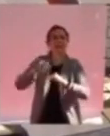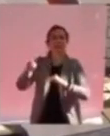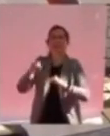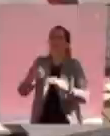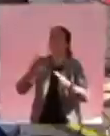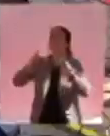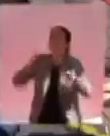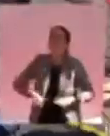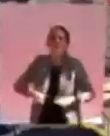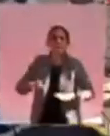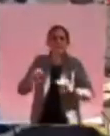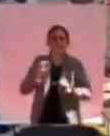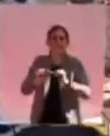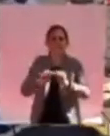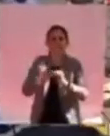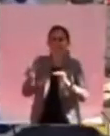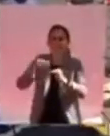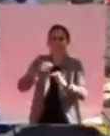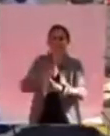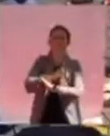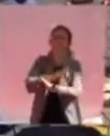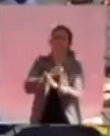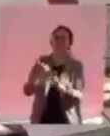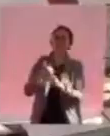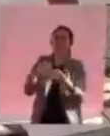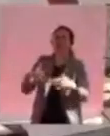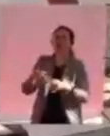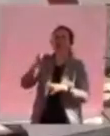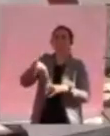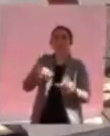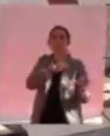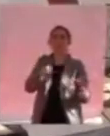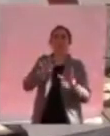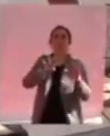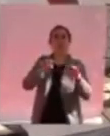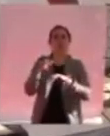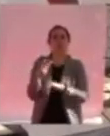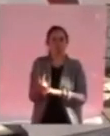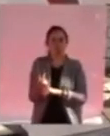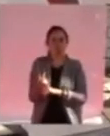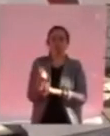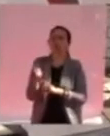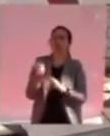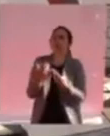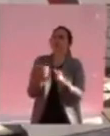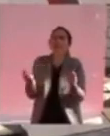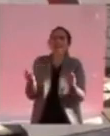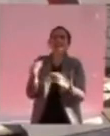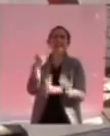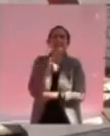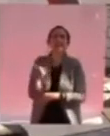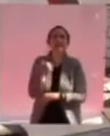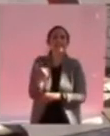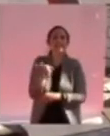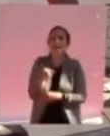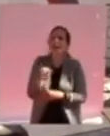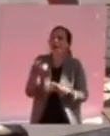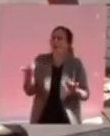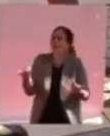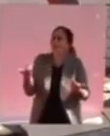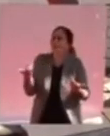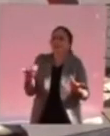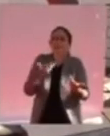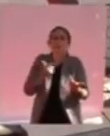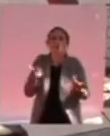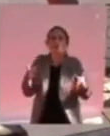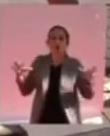così come tante altre indennità oggi non corrispondono più alla complessità assistenziale richiesta